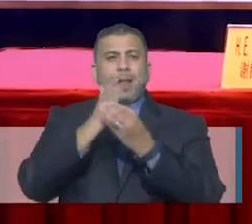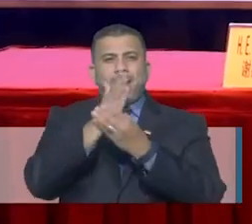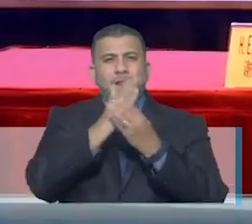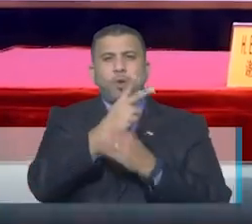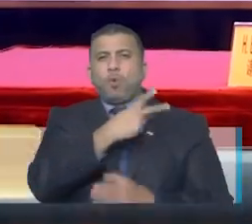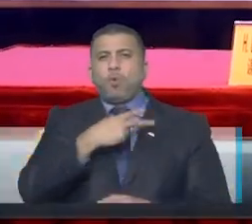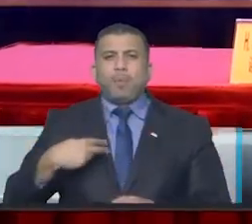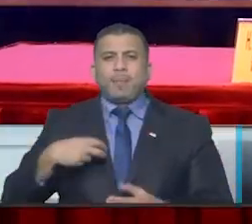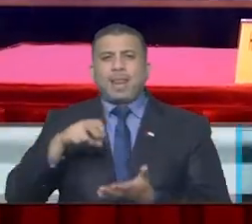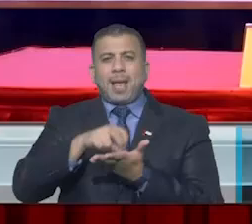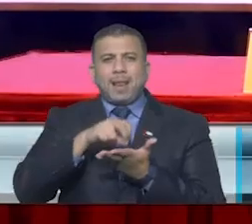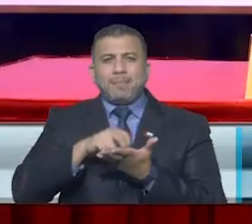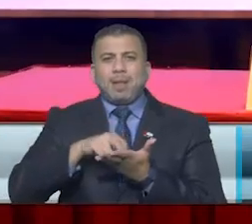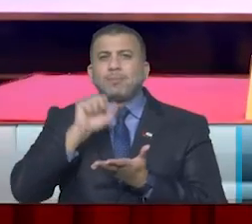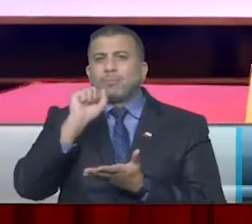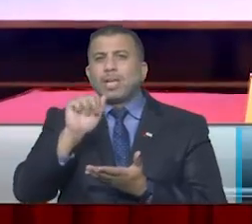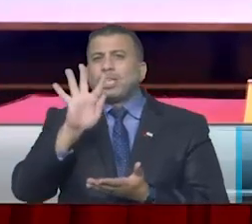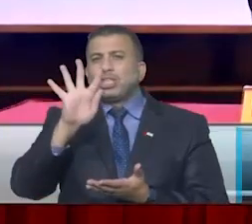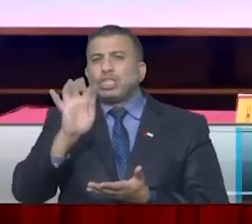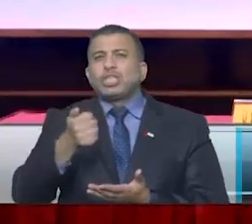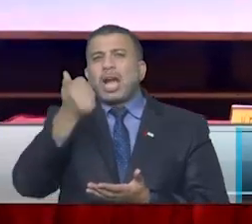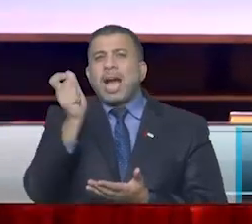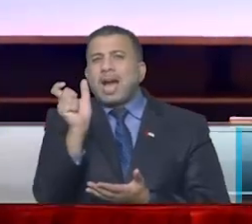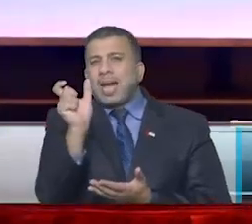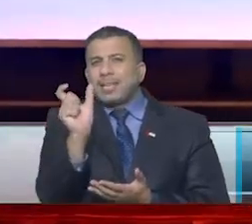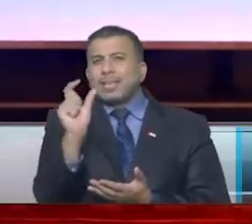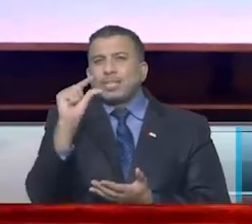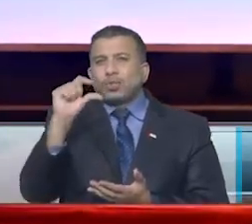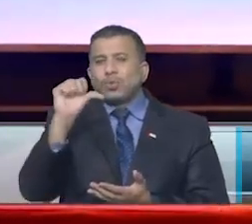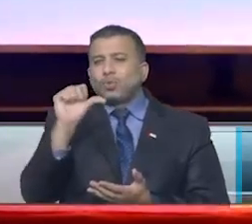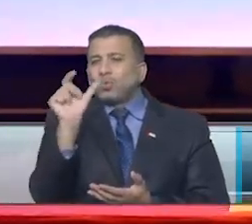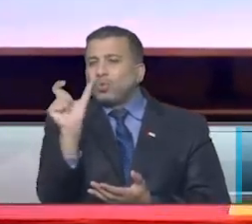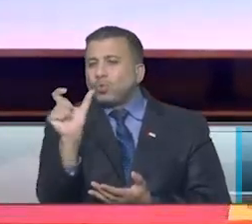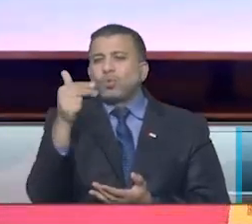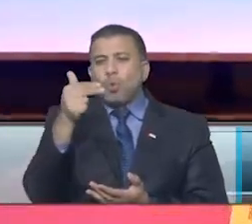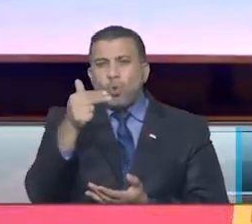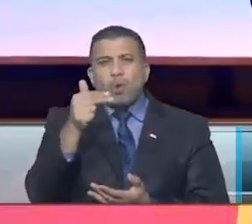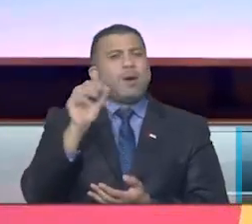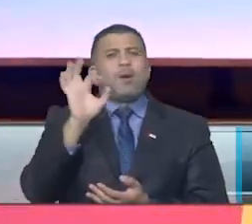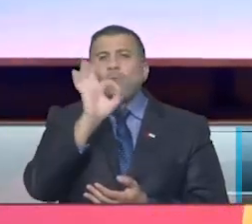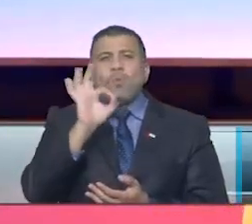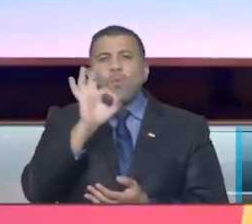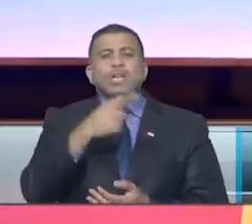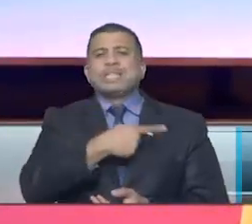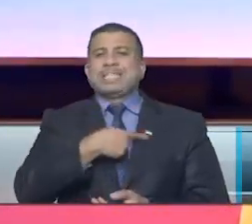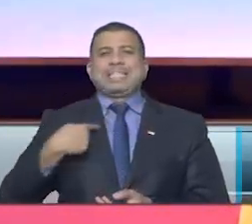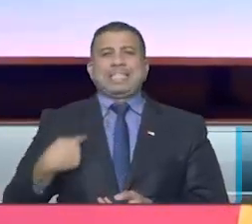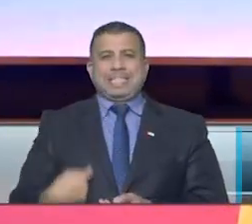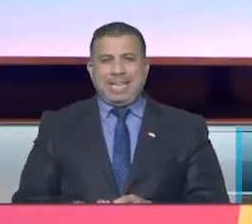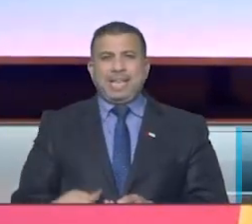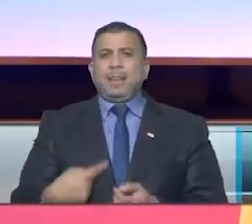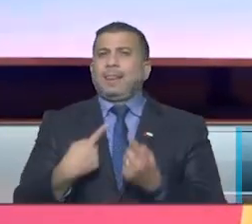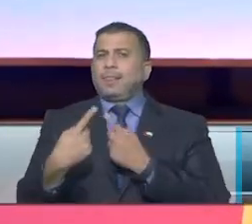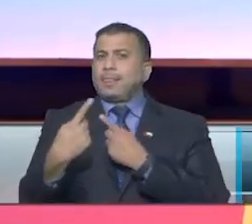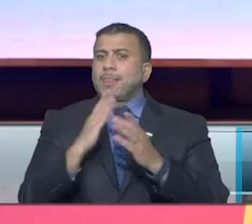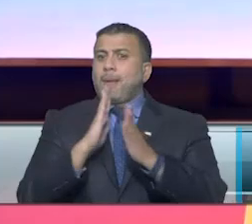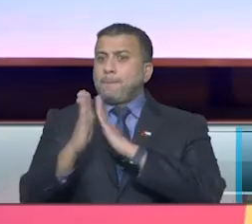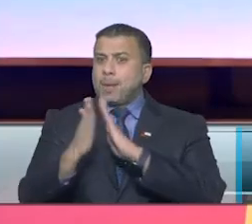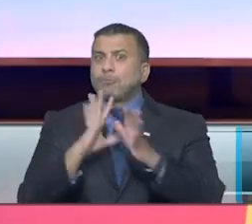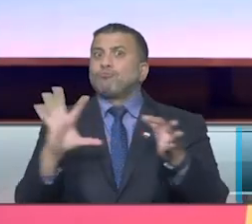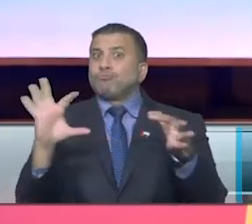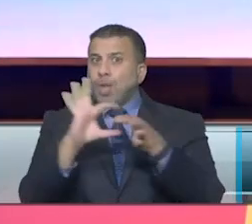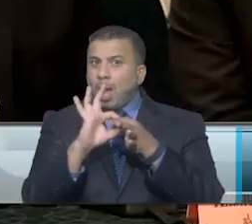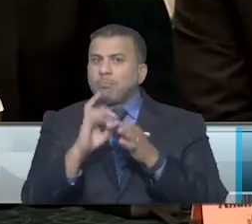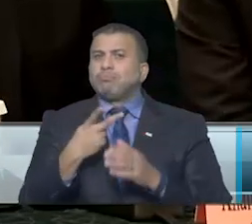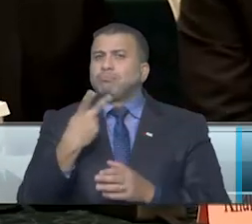الخارجيه للحكومه الاقليميه لمقاطعه شاندونج في جمهوريه الصين الشعبيه بهدف تسهيل التبادلات والتعاون بين